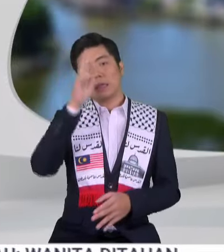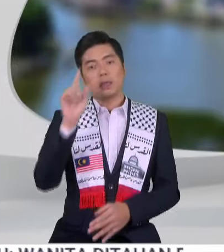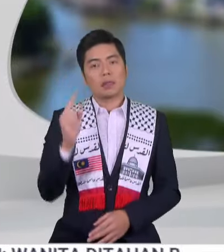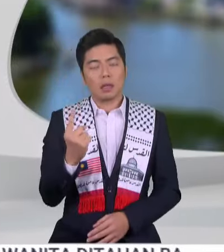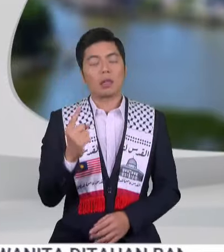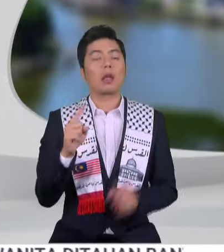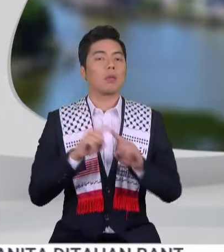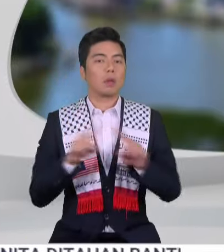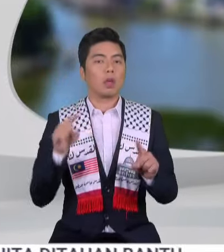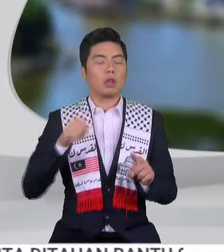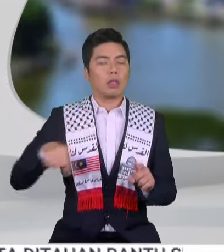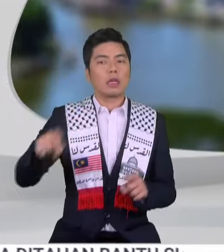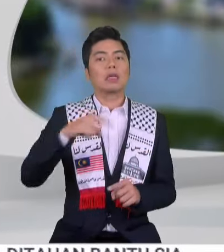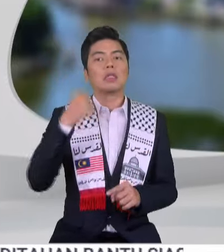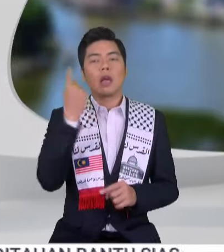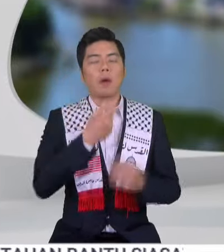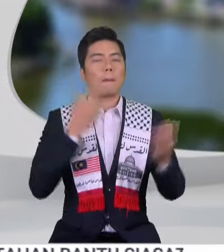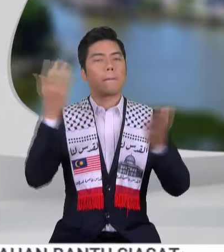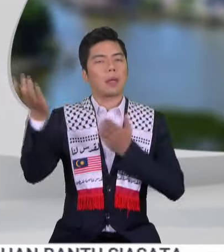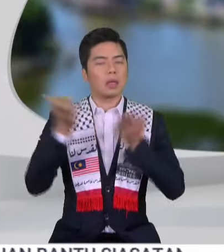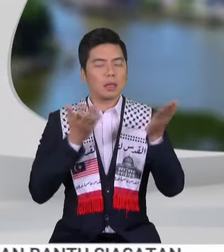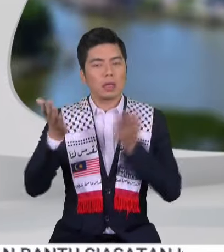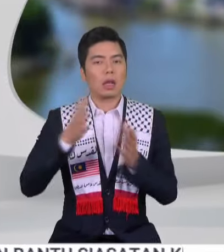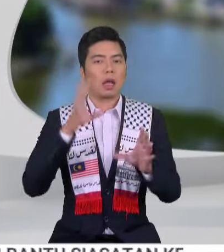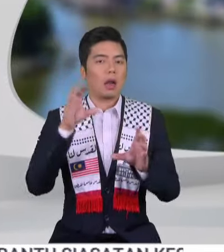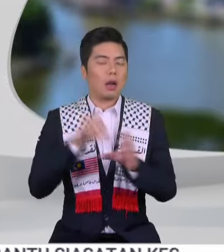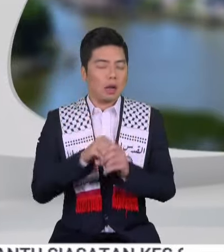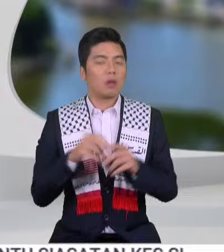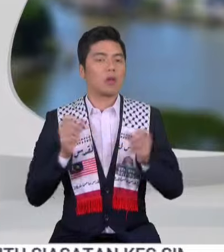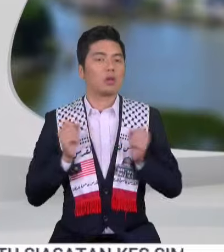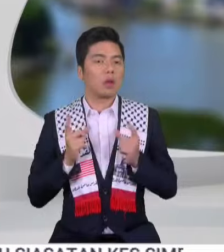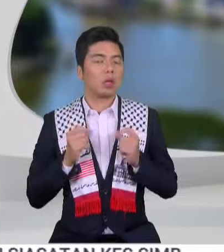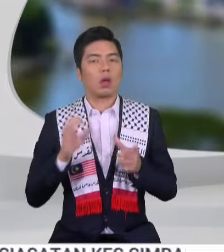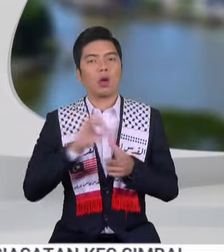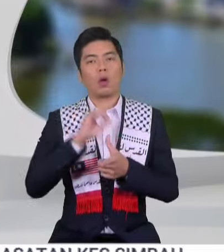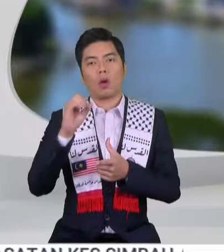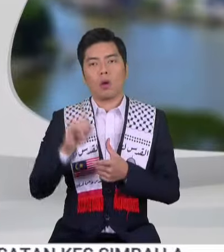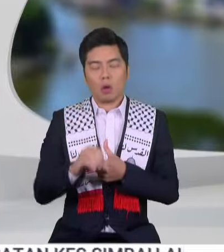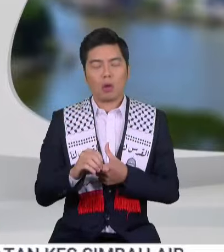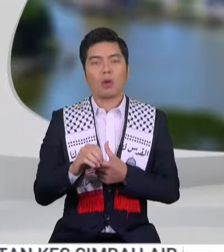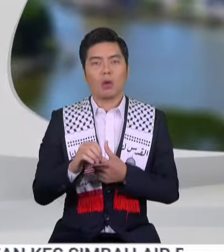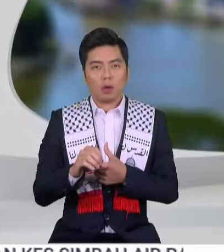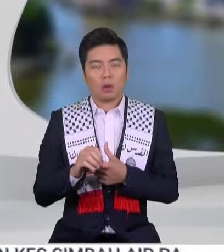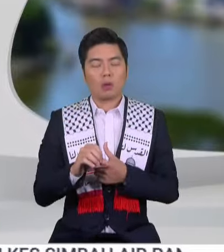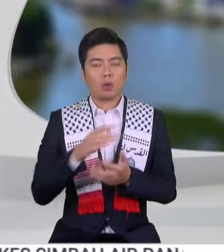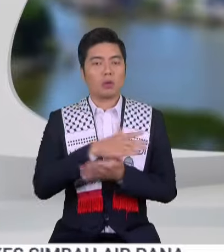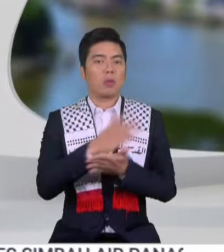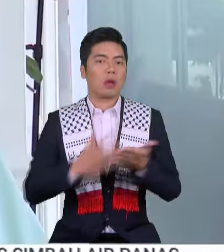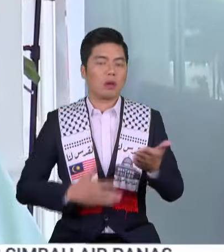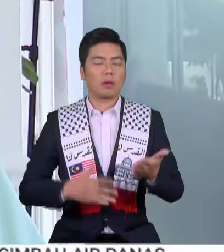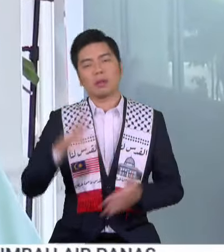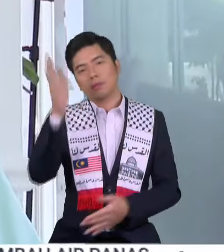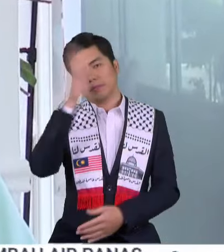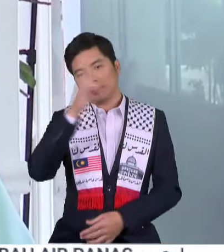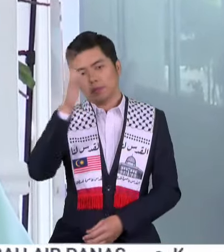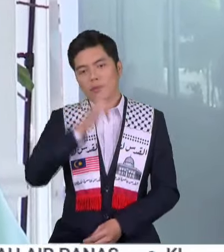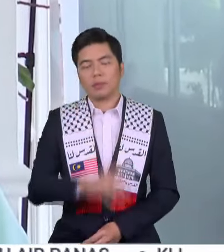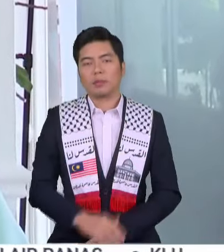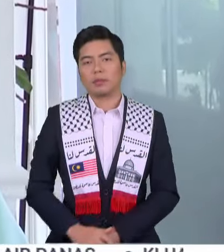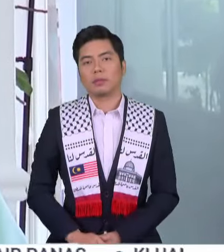sahaja tetapi juga mereka yang berkhidmat dengan pihak swasta atau badan-badan berkanun.